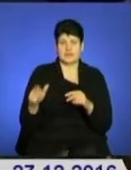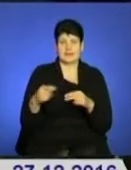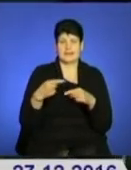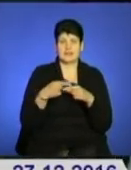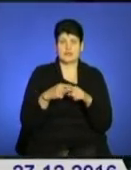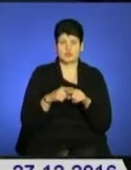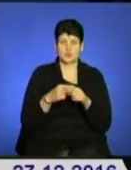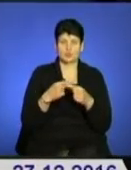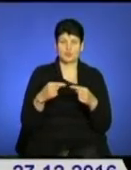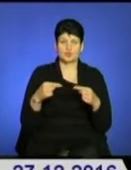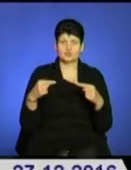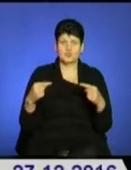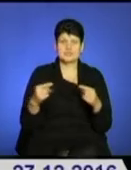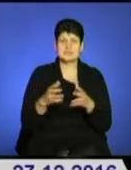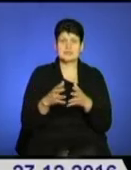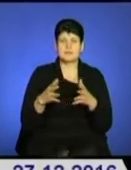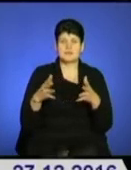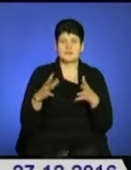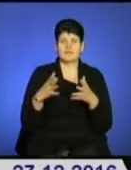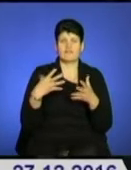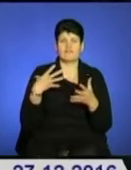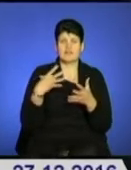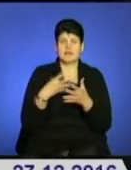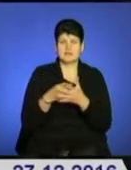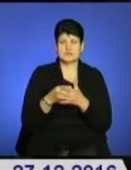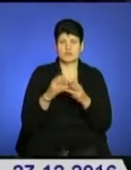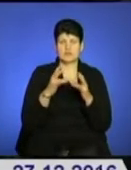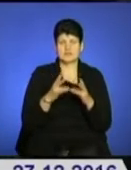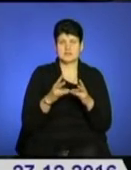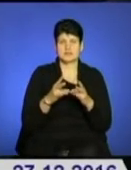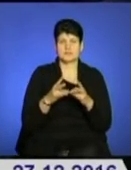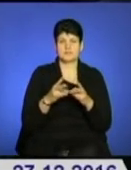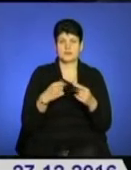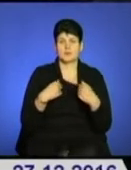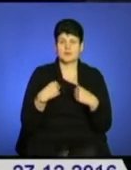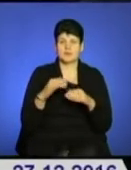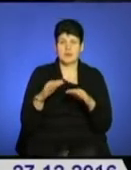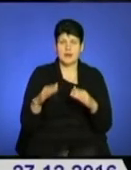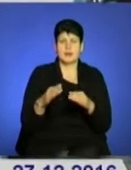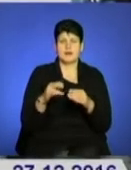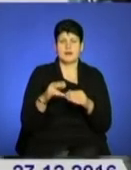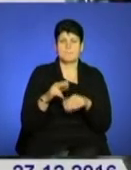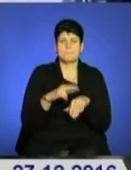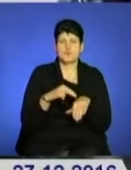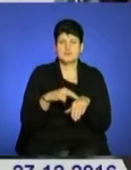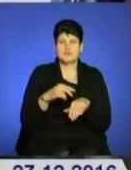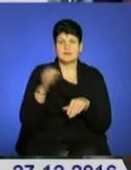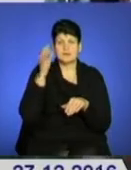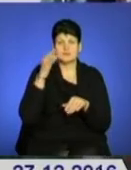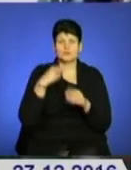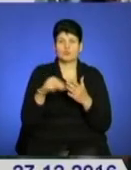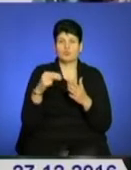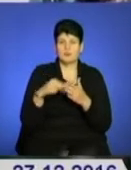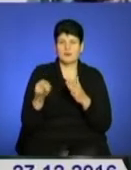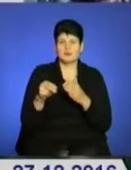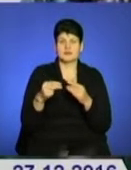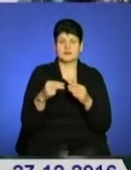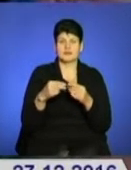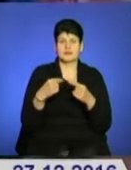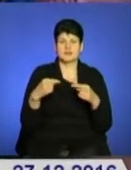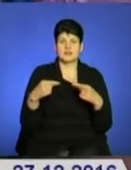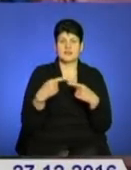і найбільше від власної необережності потерпають діти. А патрульні поліцейські нагадали, що купувати піротехнічні вироби